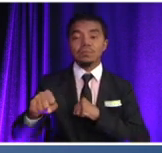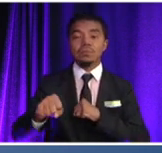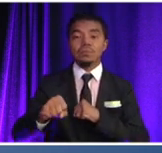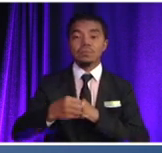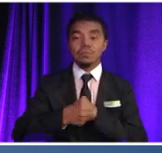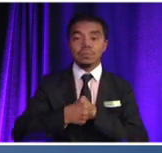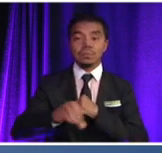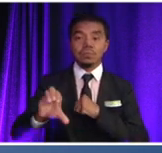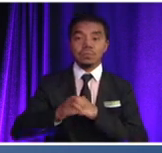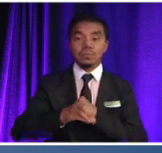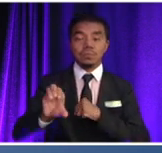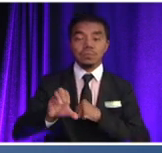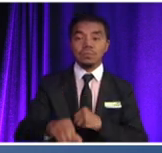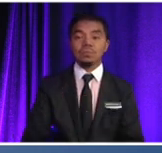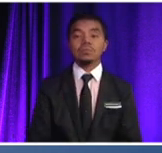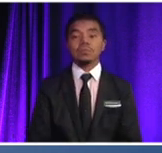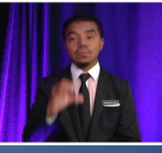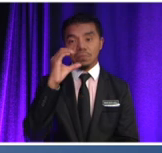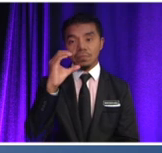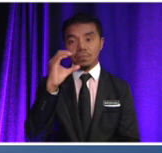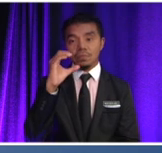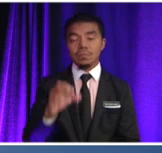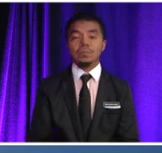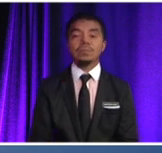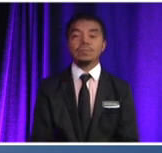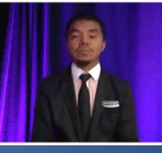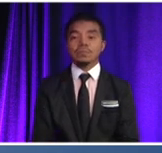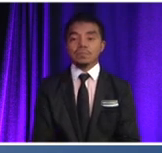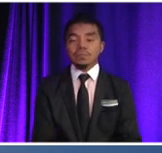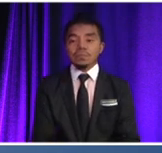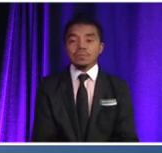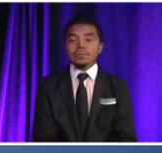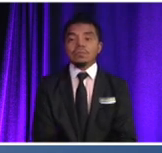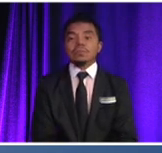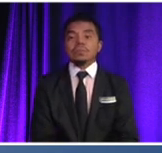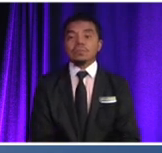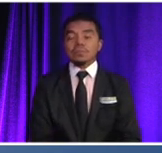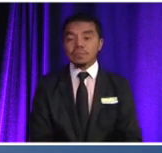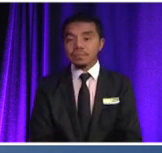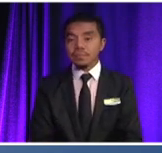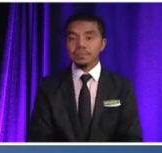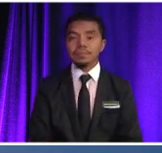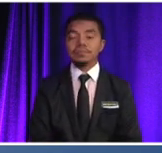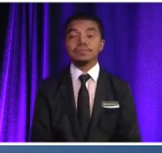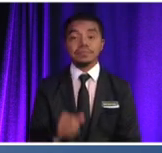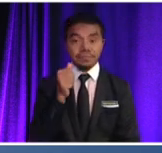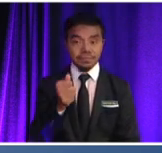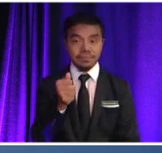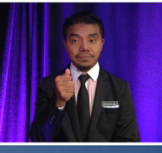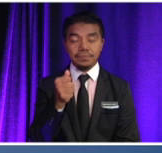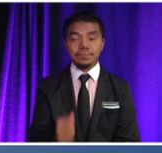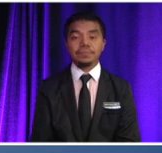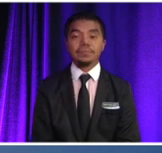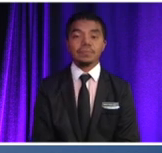mempunyai jename quantitis size dan beberapa perkara lain jawabannya ialah e oke